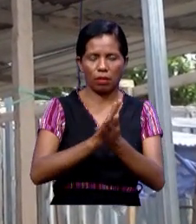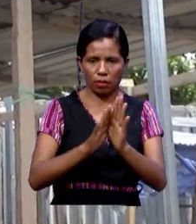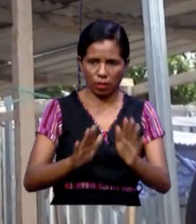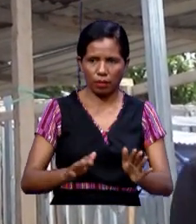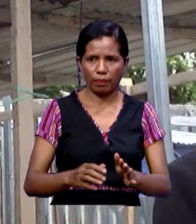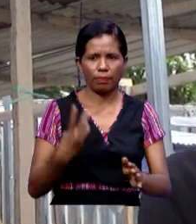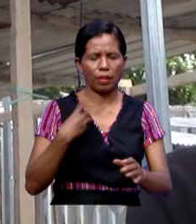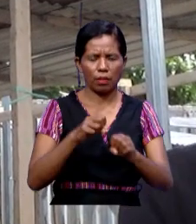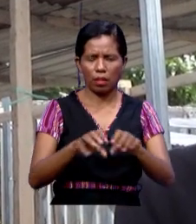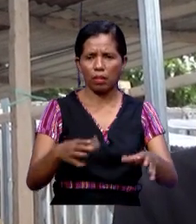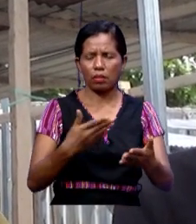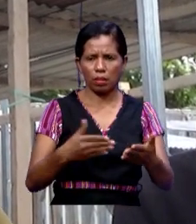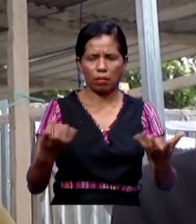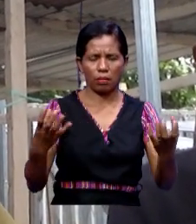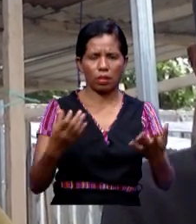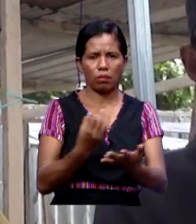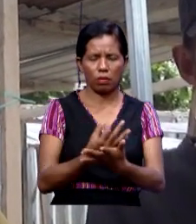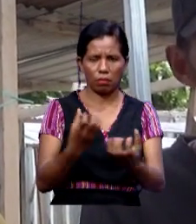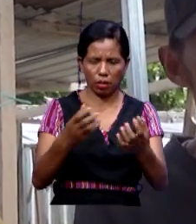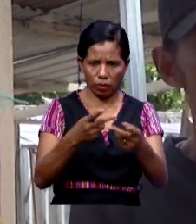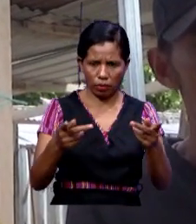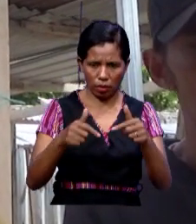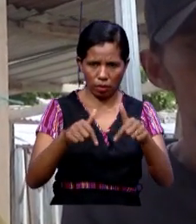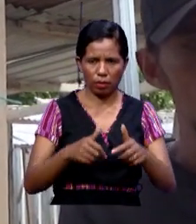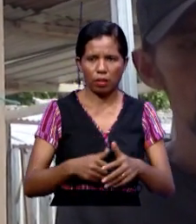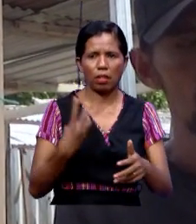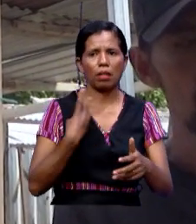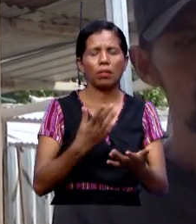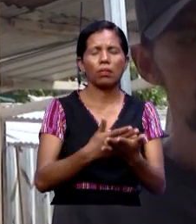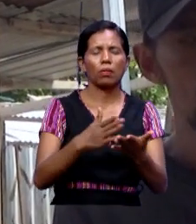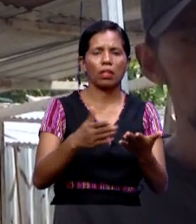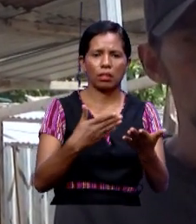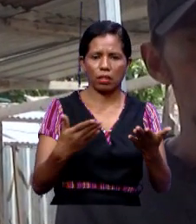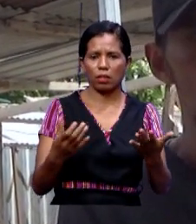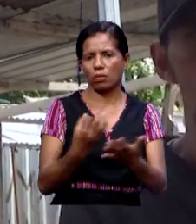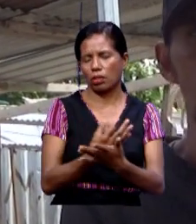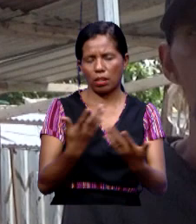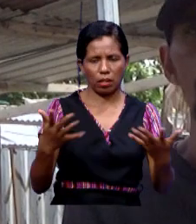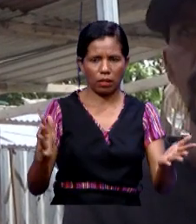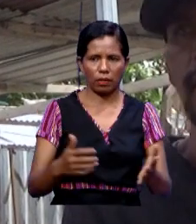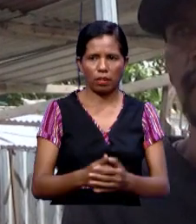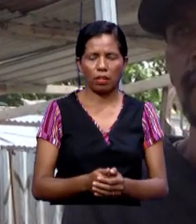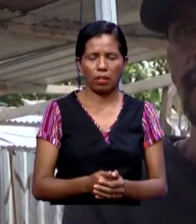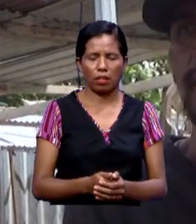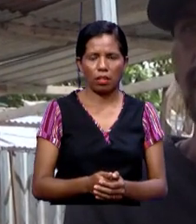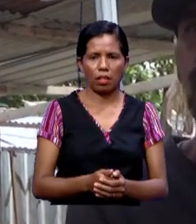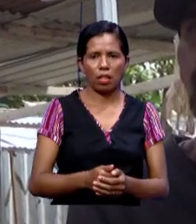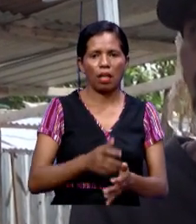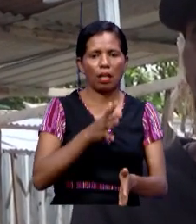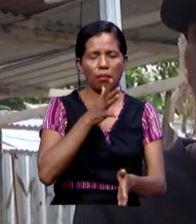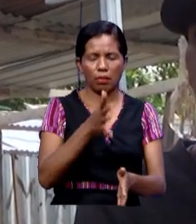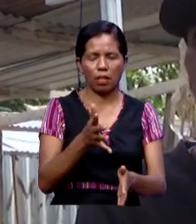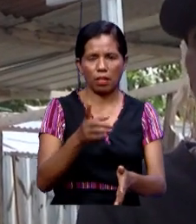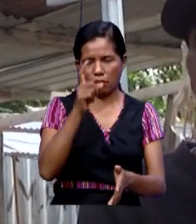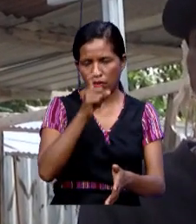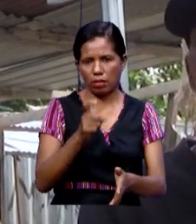ami lako sa sambara kono ho sambara kono fatine dene agora agora at malu kisira kuitar ini feri kisira atola tanta o sa atola